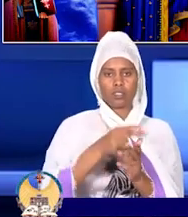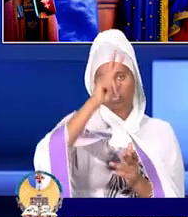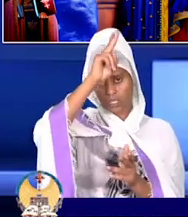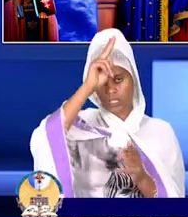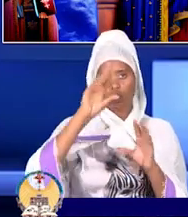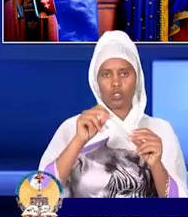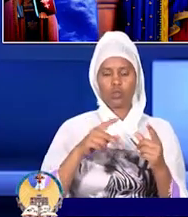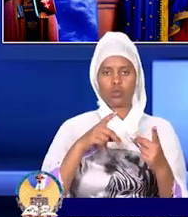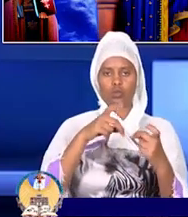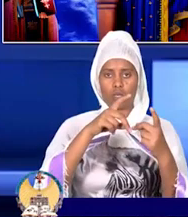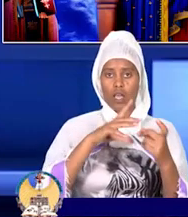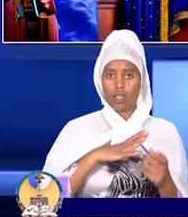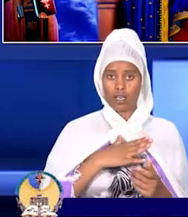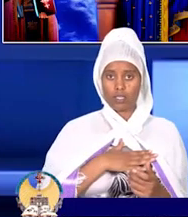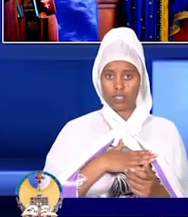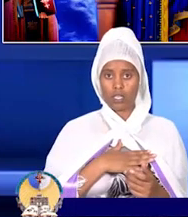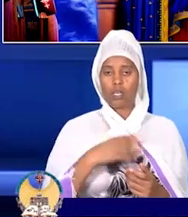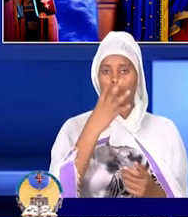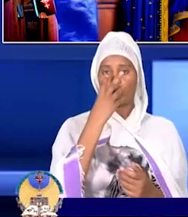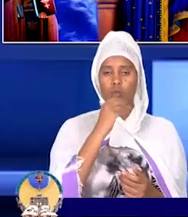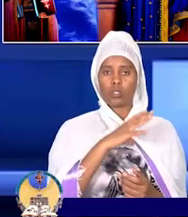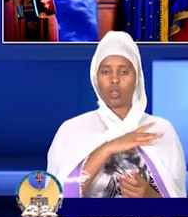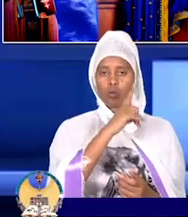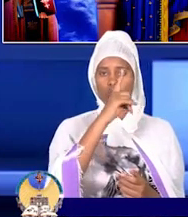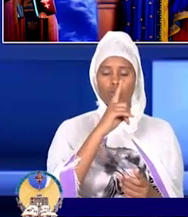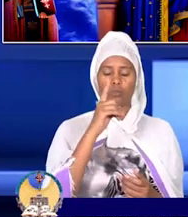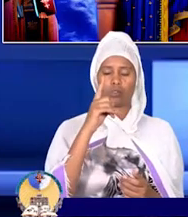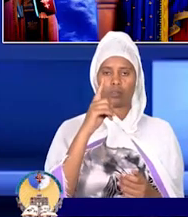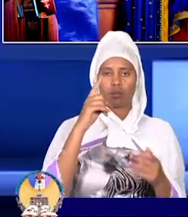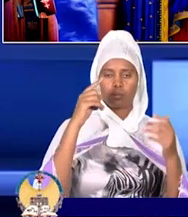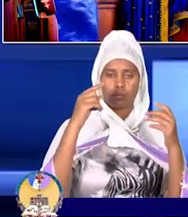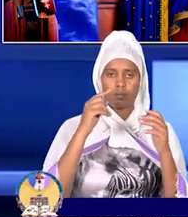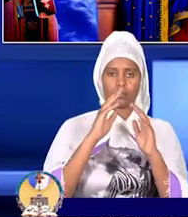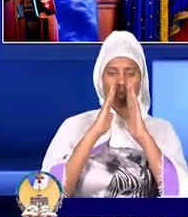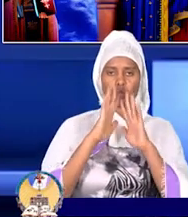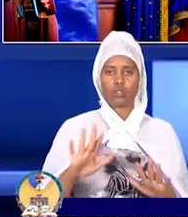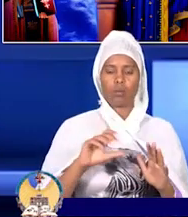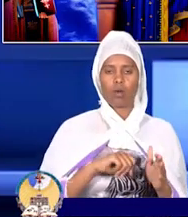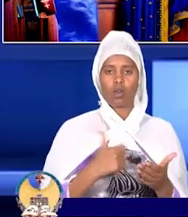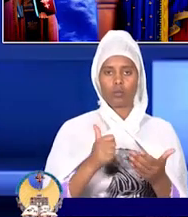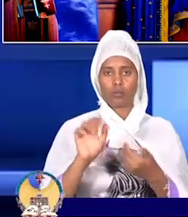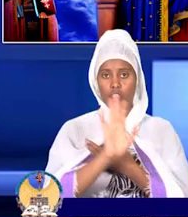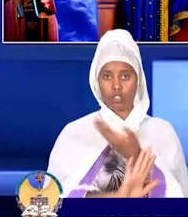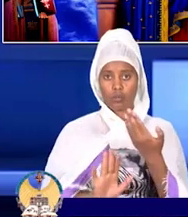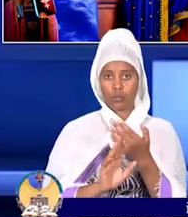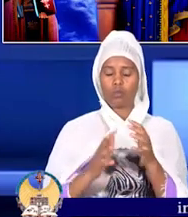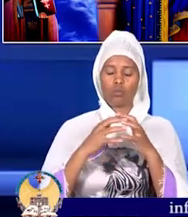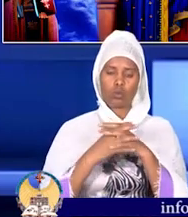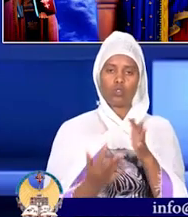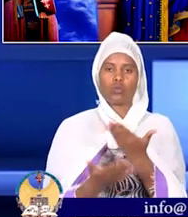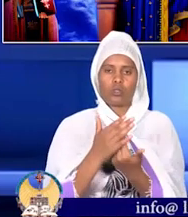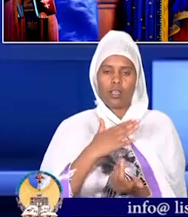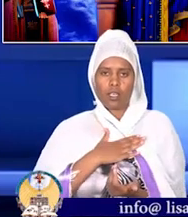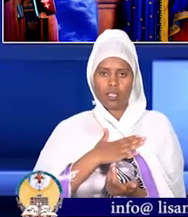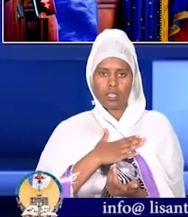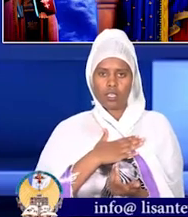تسحتة سلازي كوني نزوم منافس تسحتة دمة بيوتها بزخول لو سعيرهم سلازي حالفو كاب أتوهم زكارا خولولنا